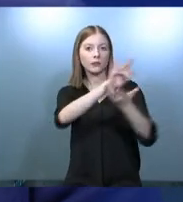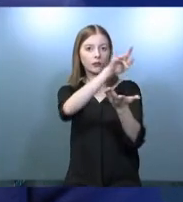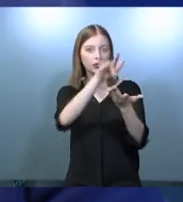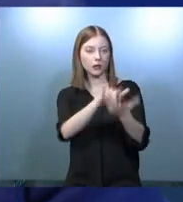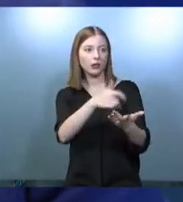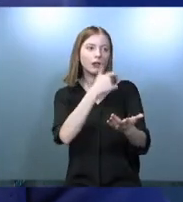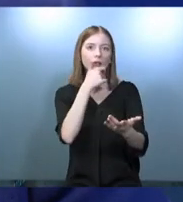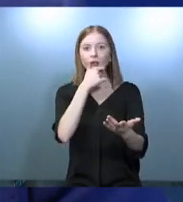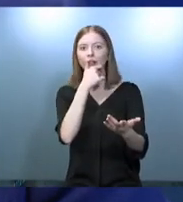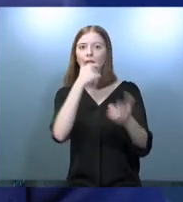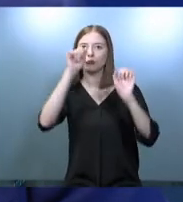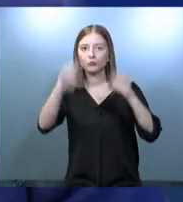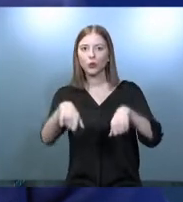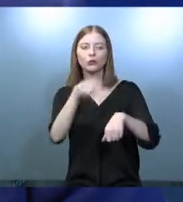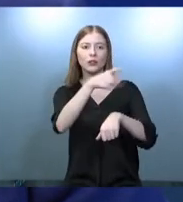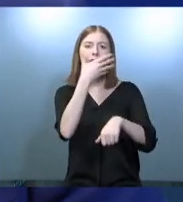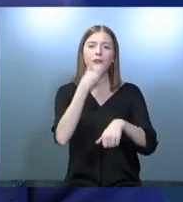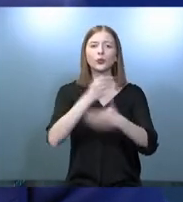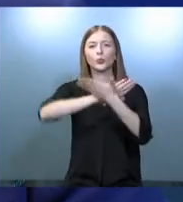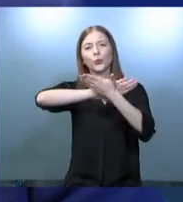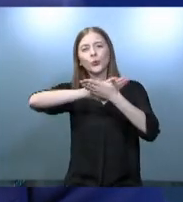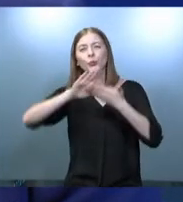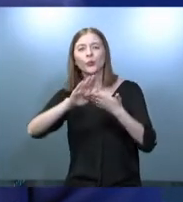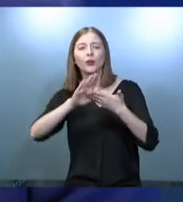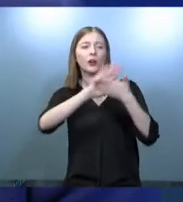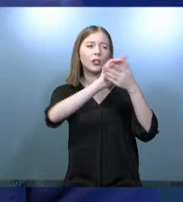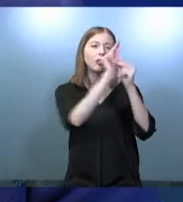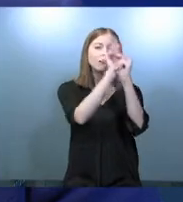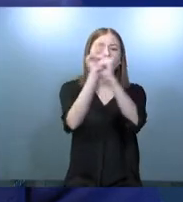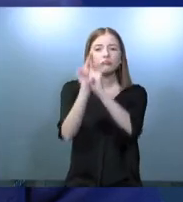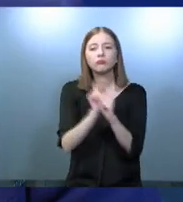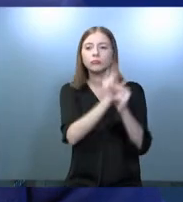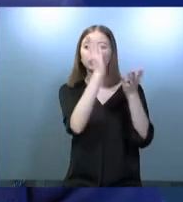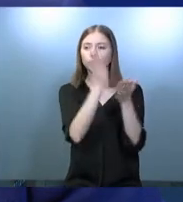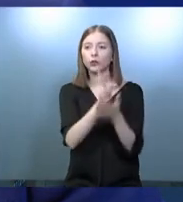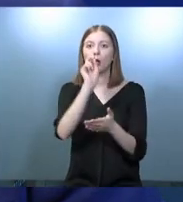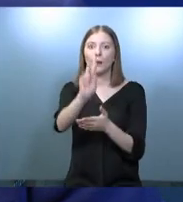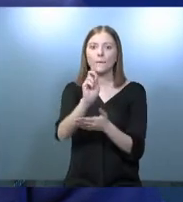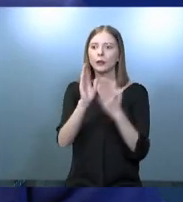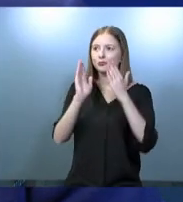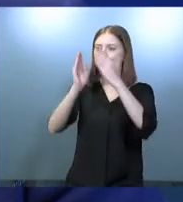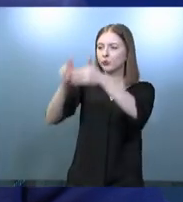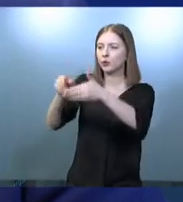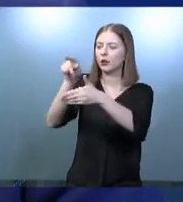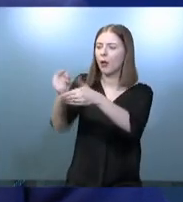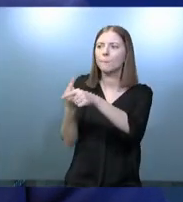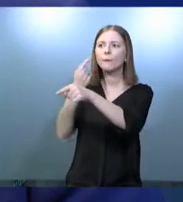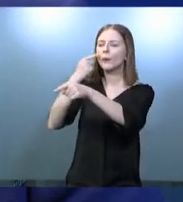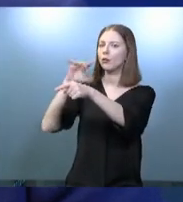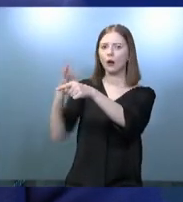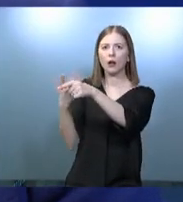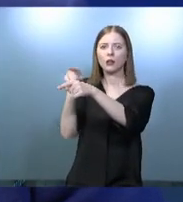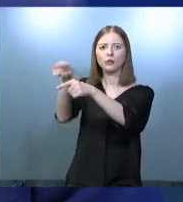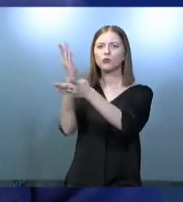bet pasižiūrėjus toliau už miesto centro, kaimo gyvenvietės iš tikrųjų, tai yra